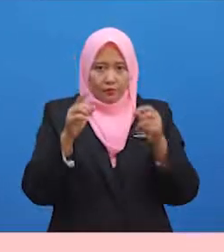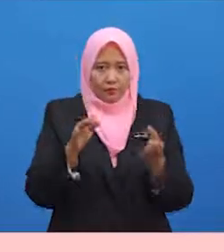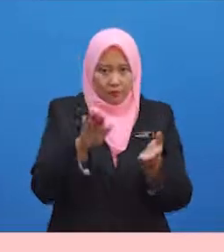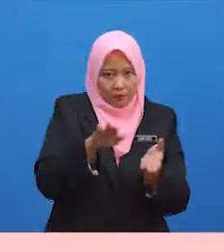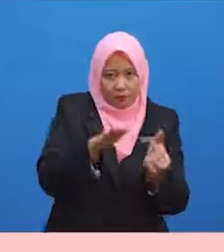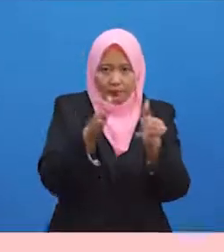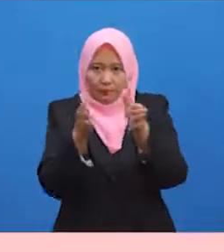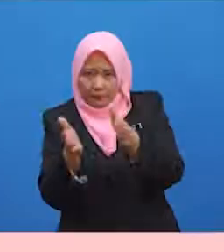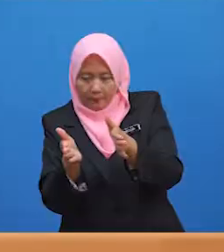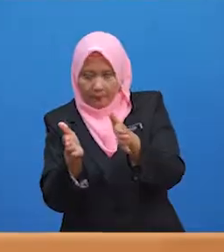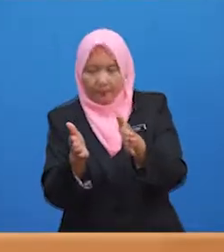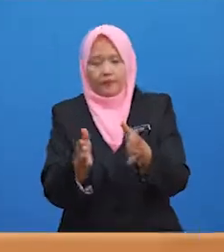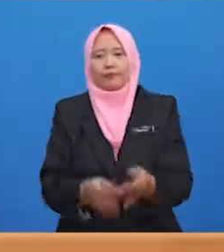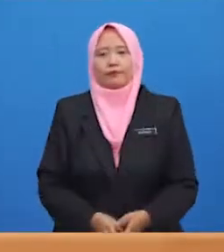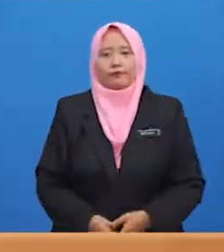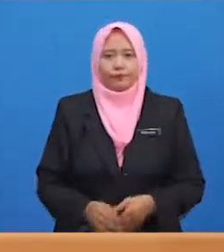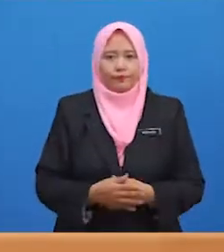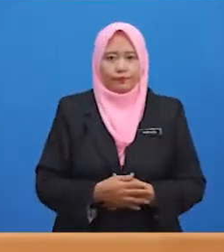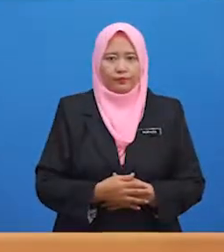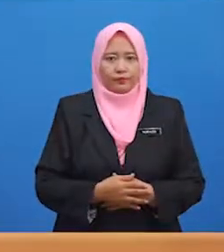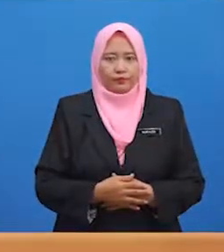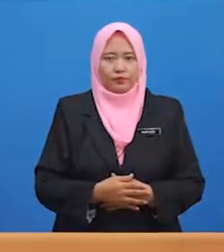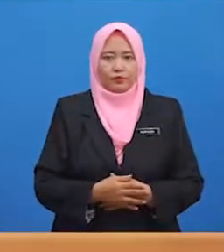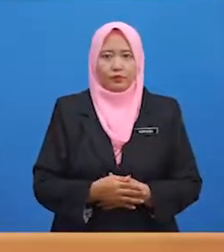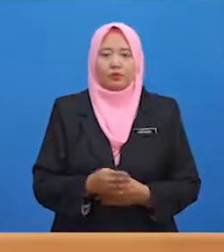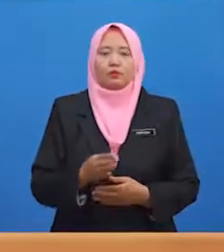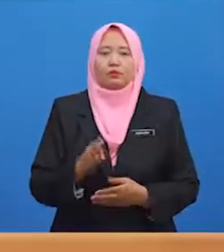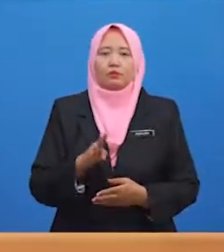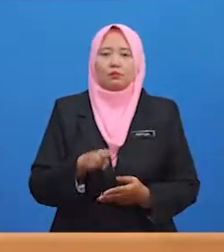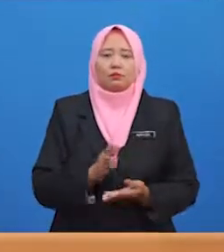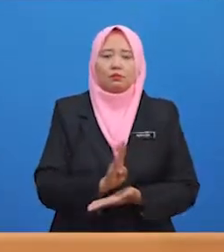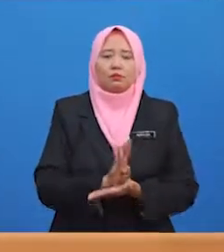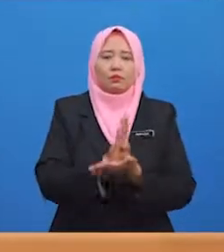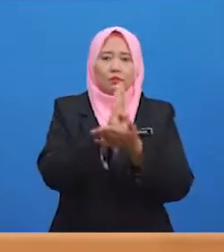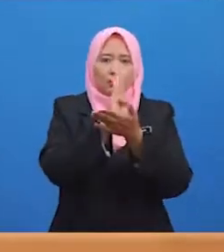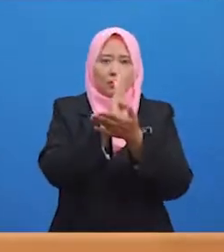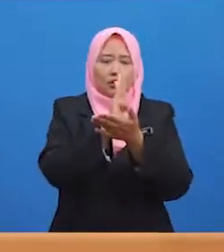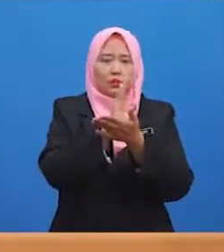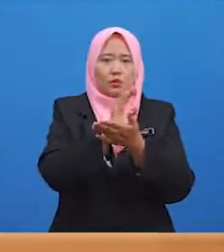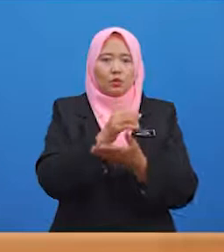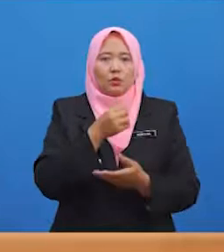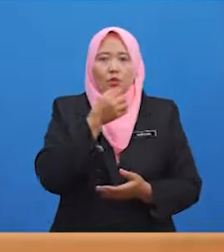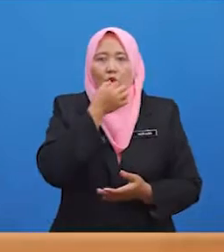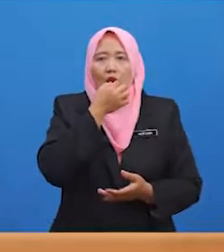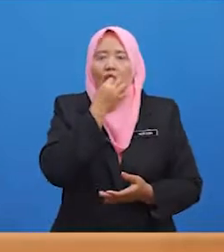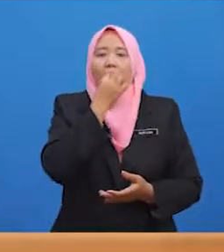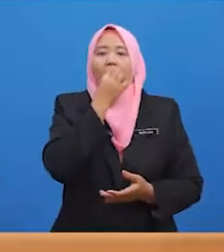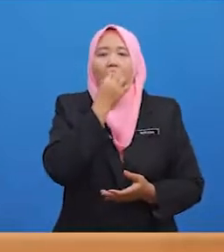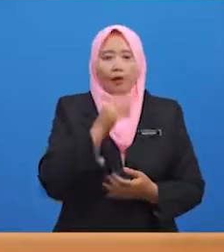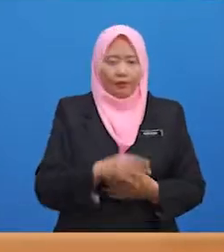pemulihan. Bantu mangsa dengan membuka mulut mangsa bagi memberi ruang pernafasan yang lancar.